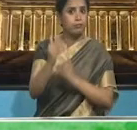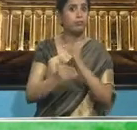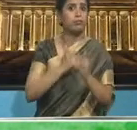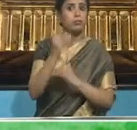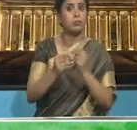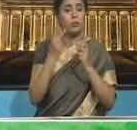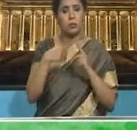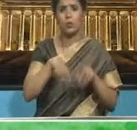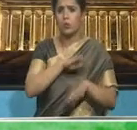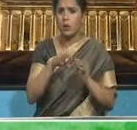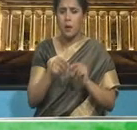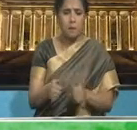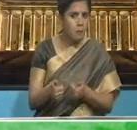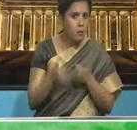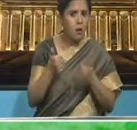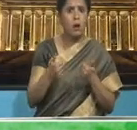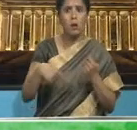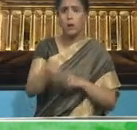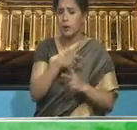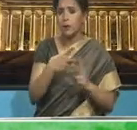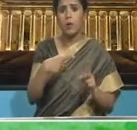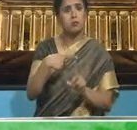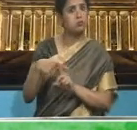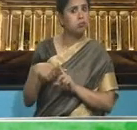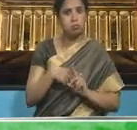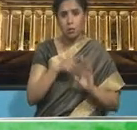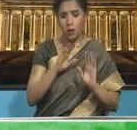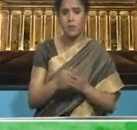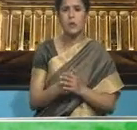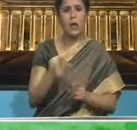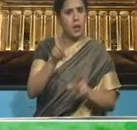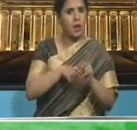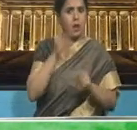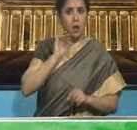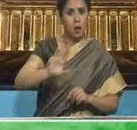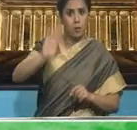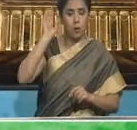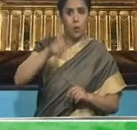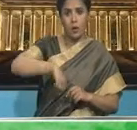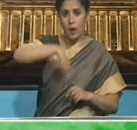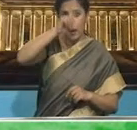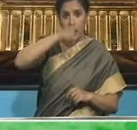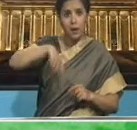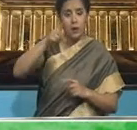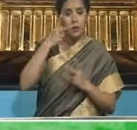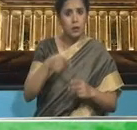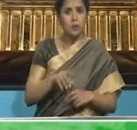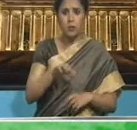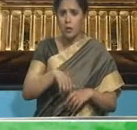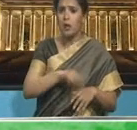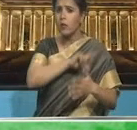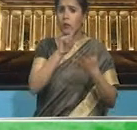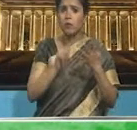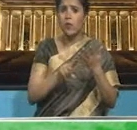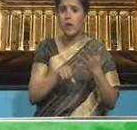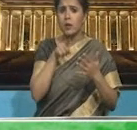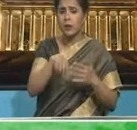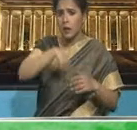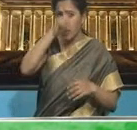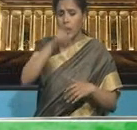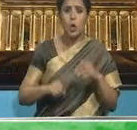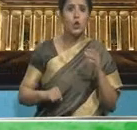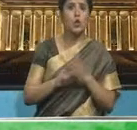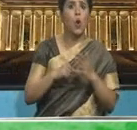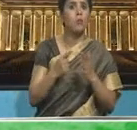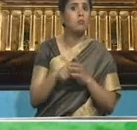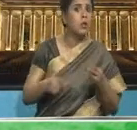सबसे अधिक उत्साहजनक रही है। पिछले साल भारत दुनिया की 5वीं सबसे बड़ी